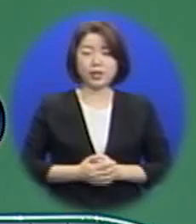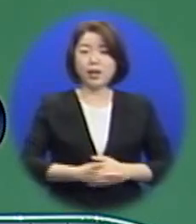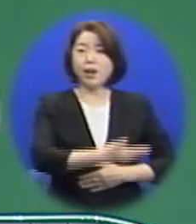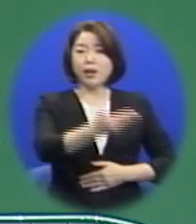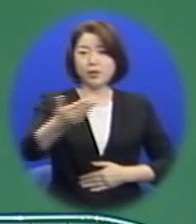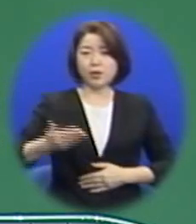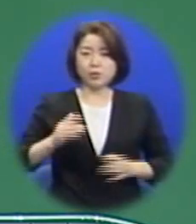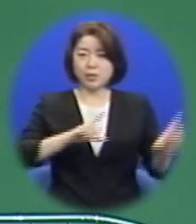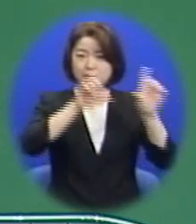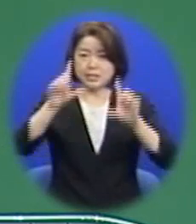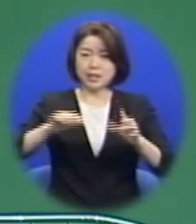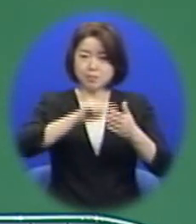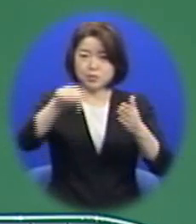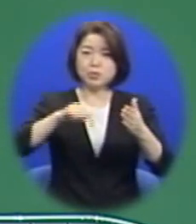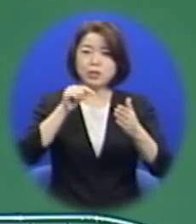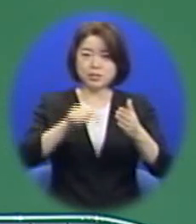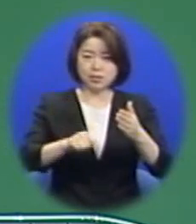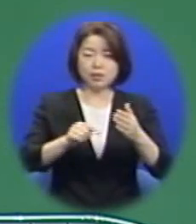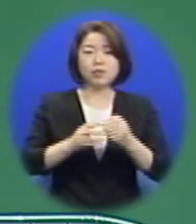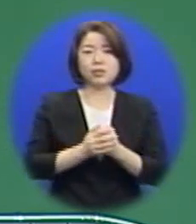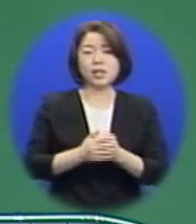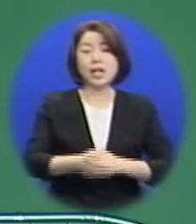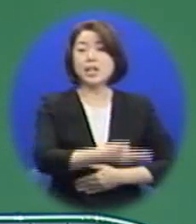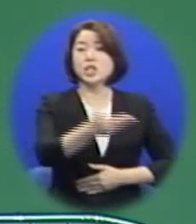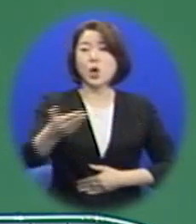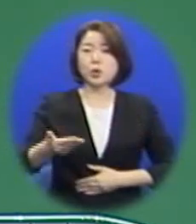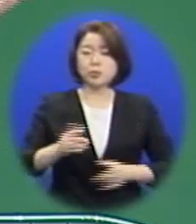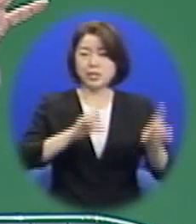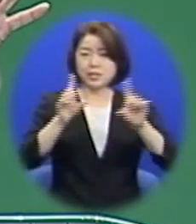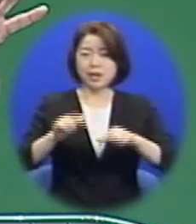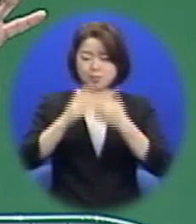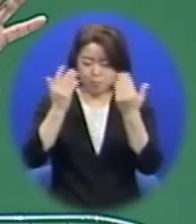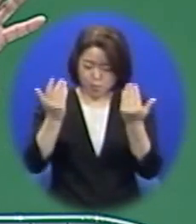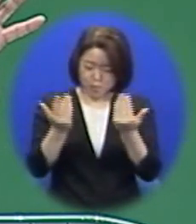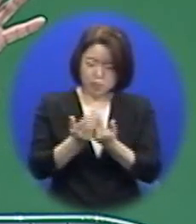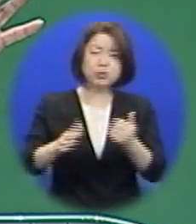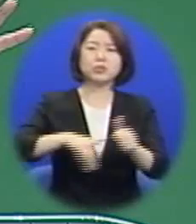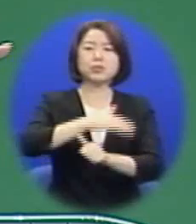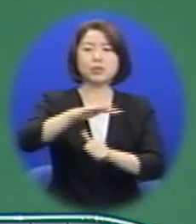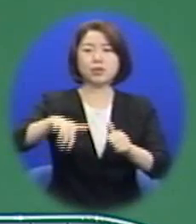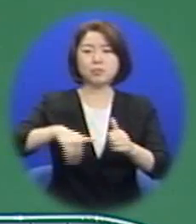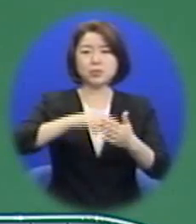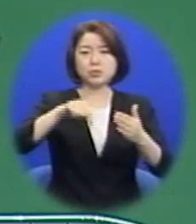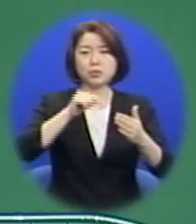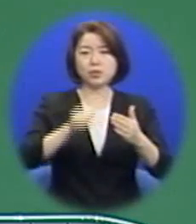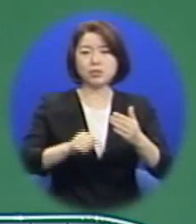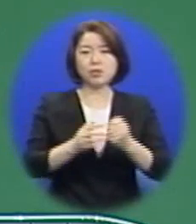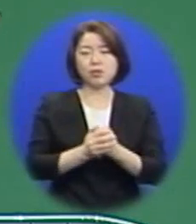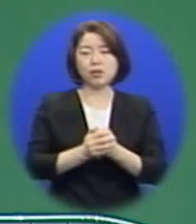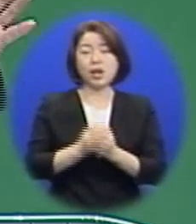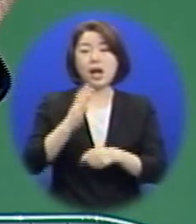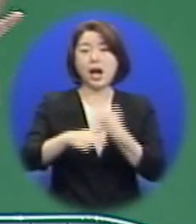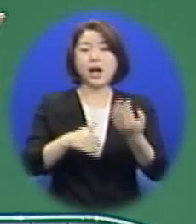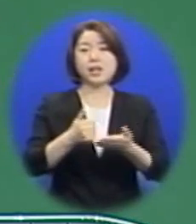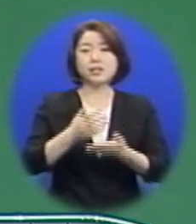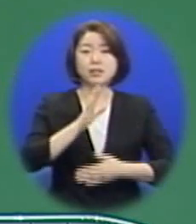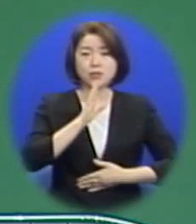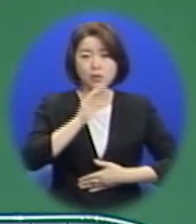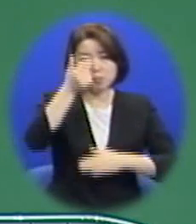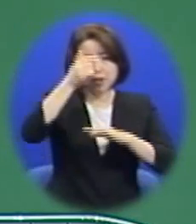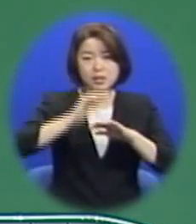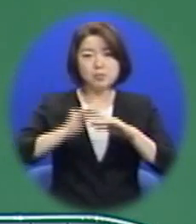여러분의 삶 속에서, 여러분의 삶의 모든 형편 속에서 그렇게 하나님께 정말